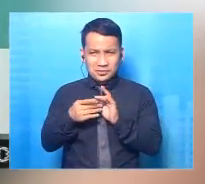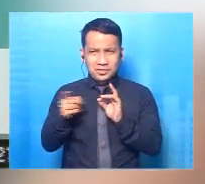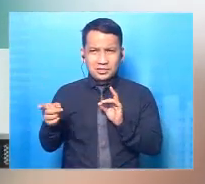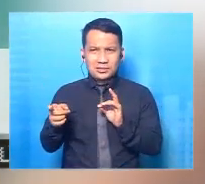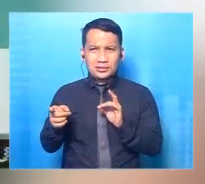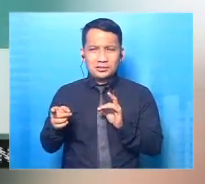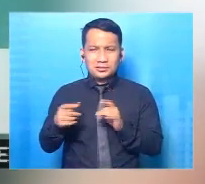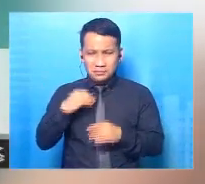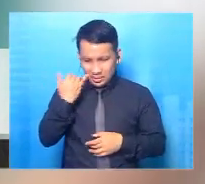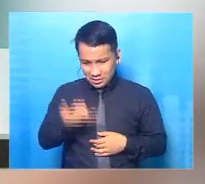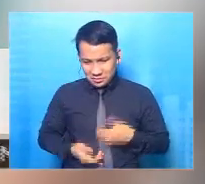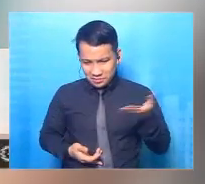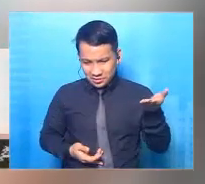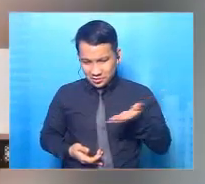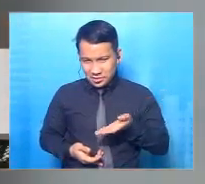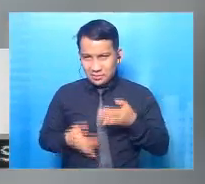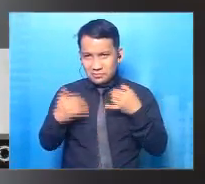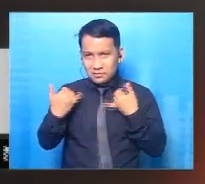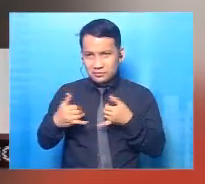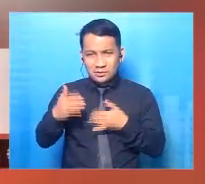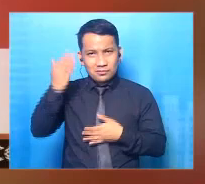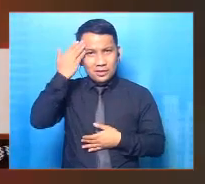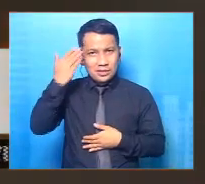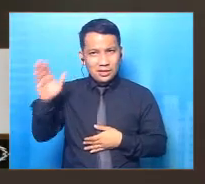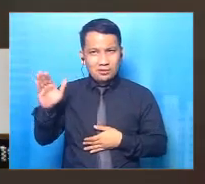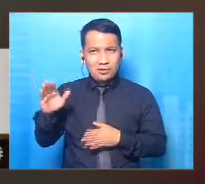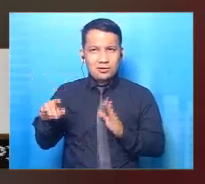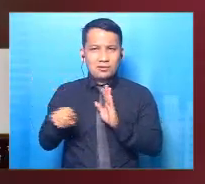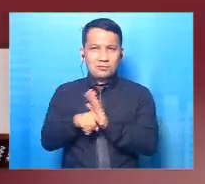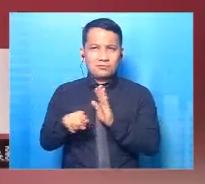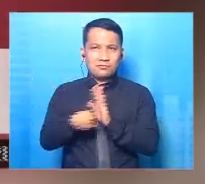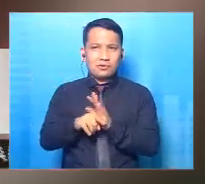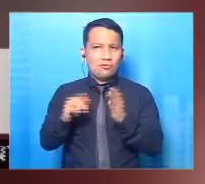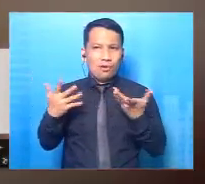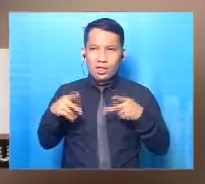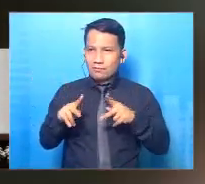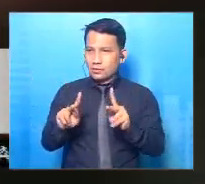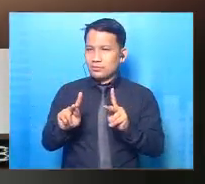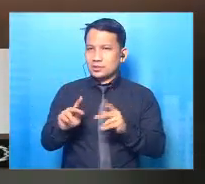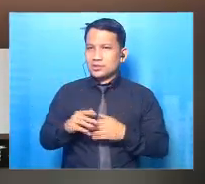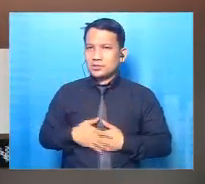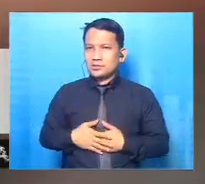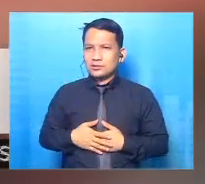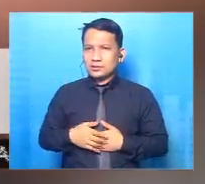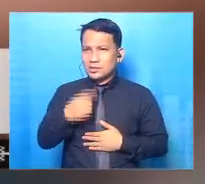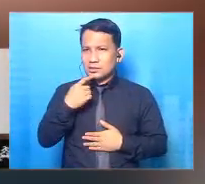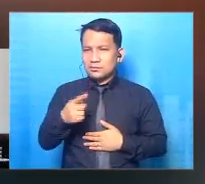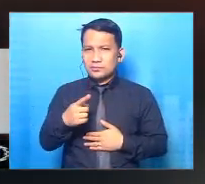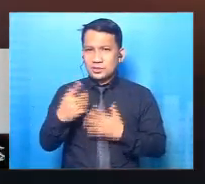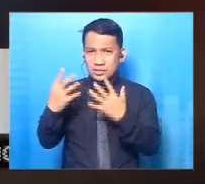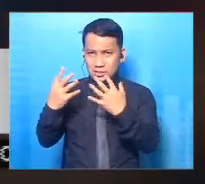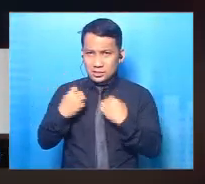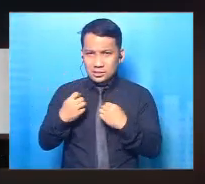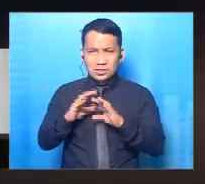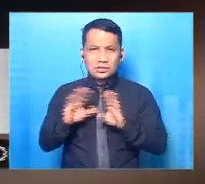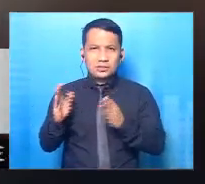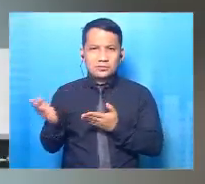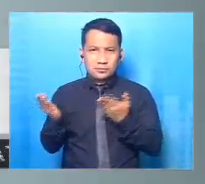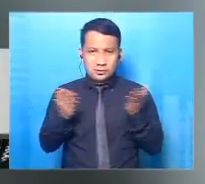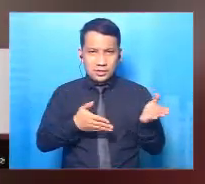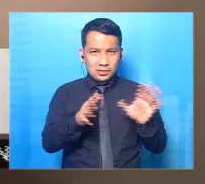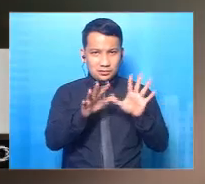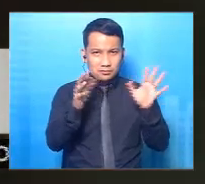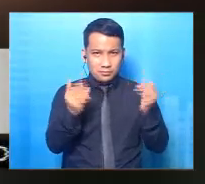Reyes, inimbitahan lang siya sa laro at hindi niya alam na wala pala itong permit. Hindi rin daw siya inaresto kundi dinala